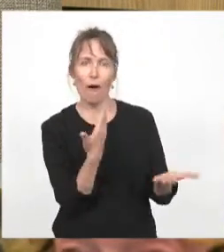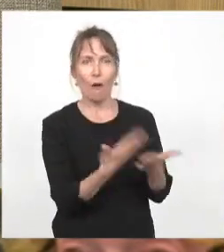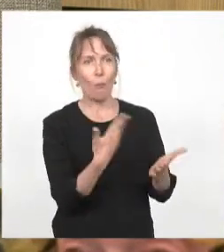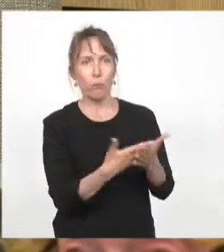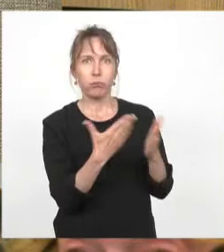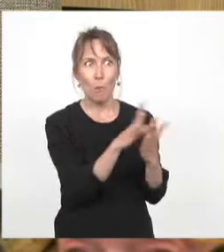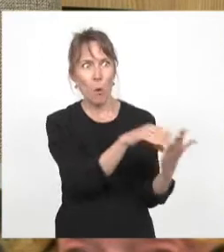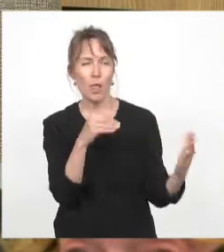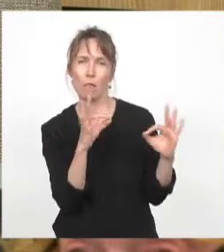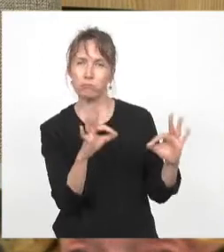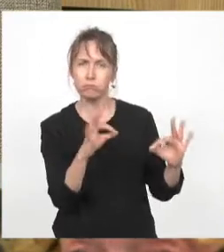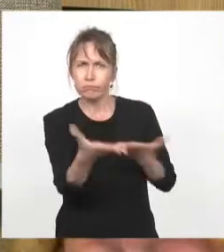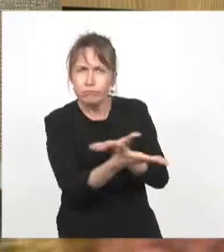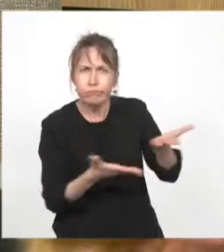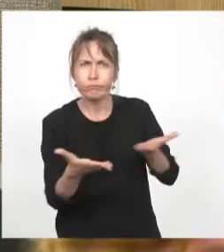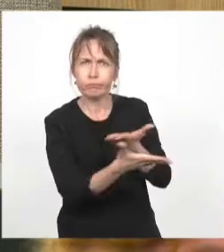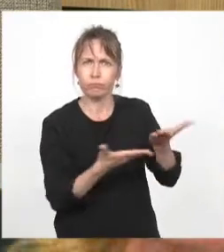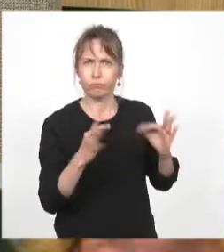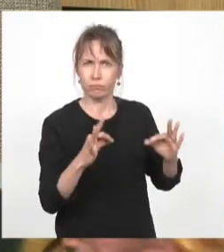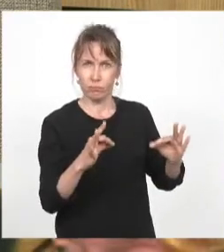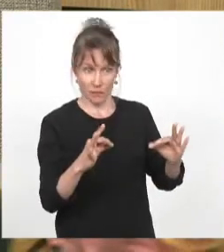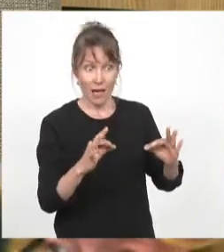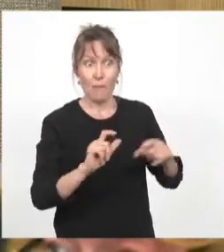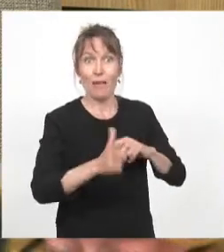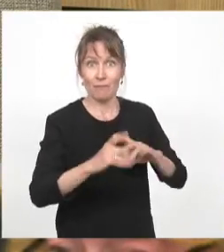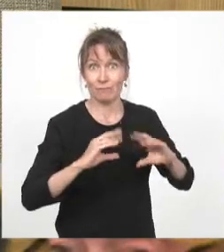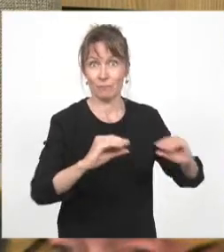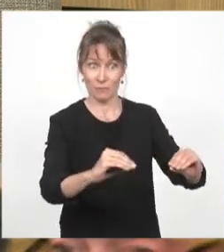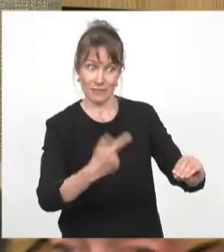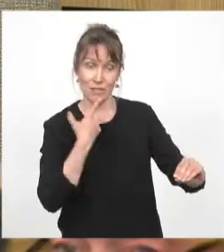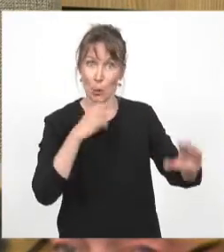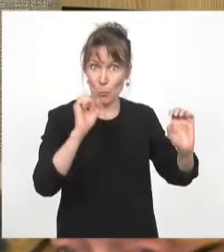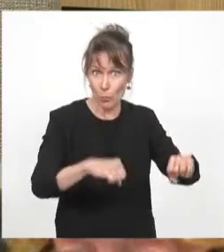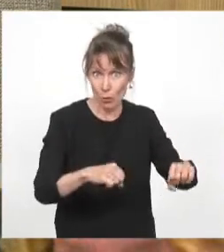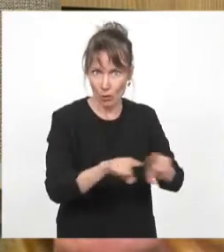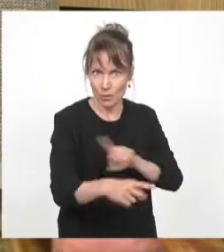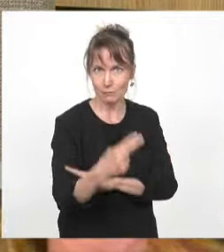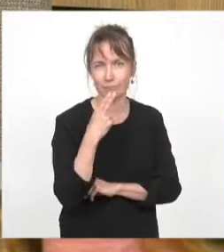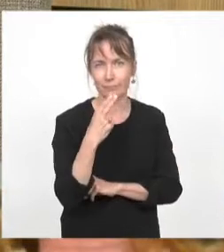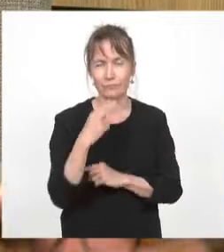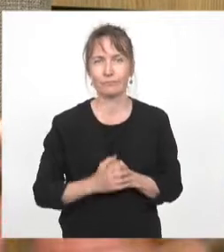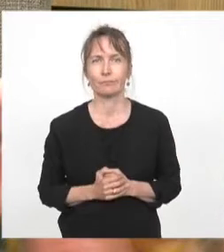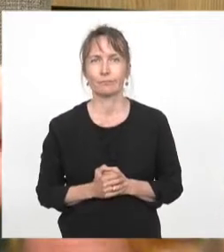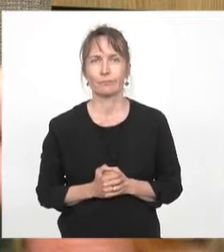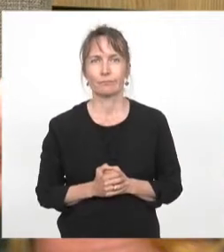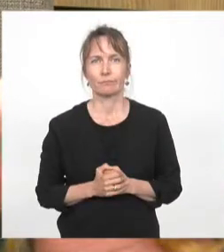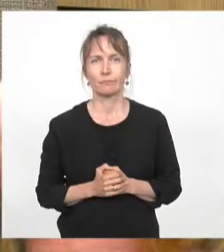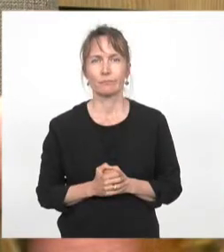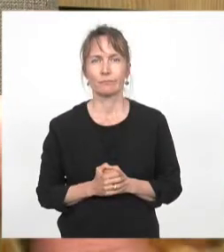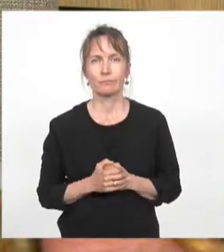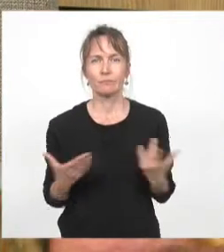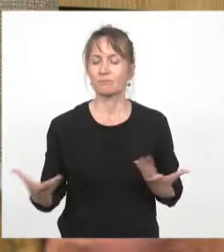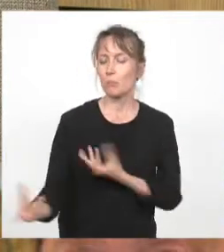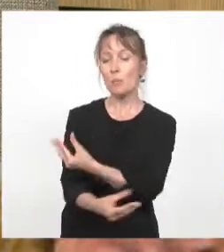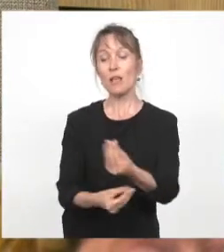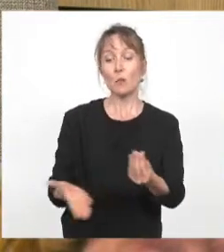sur le sujet, en démontrant ainsi la faisabilité et la pertinence. Deuxièmement, aucun signal intelligible n'est envoyé aux métropolitaines